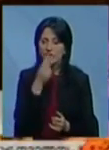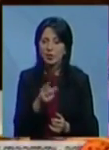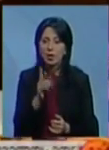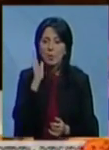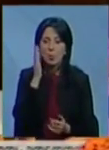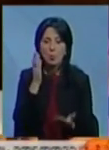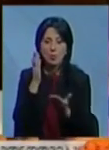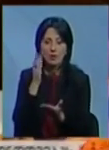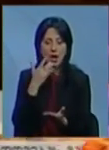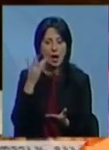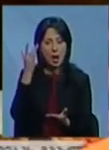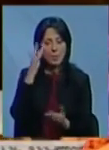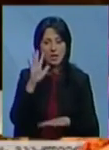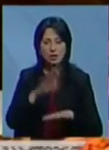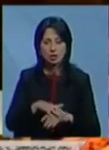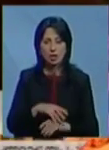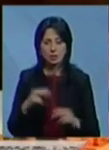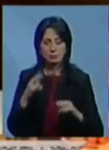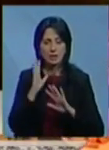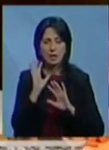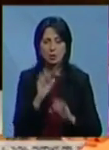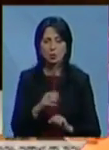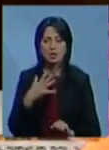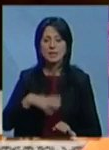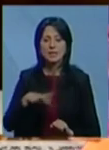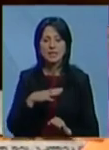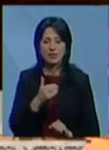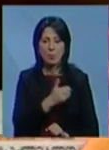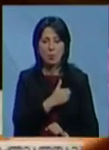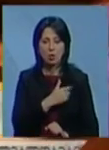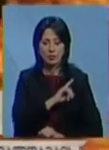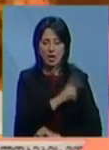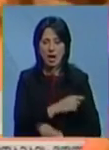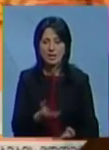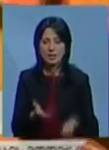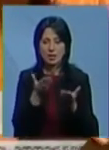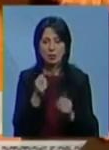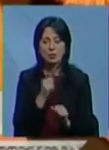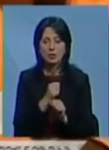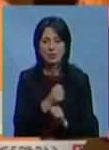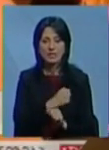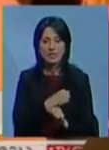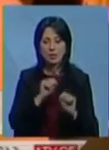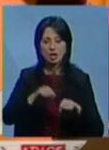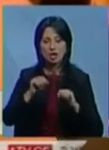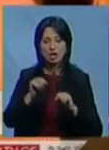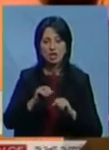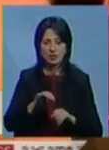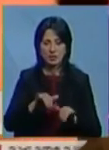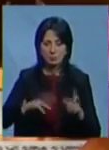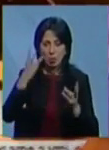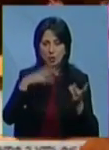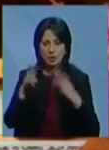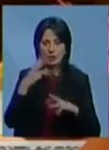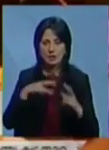რა მომავლისკენ, ამერიკის შეერთებული შტატები მტკიცედ უჭერს მხარს საქართველოს მონდომებას გააძლიეროს და მოახდინოს სამხედრო შესაძლებლობების